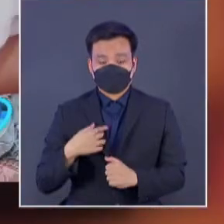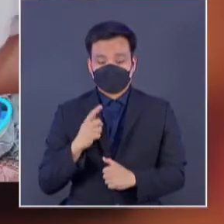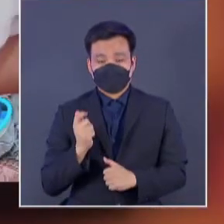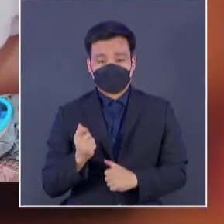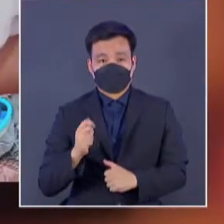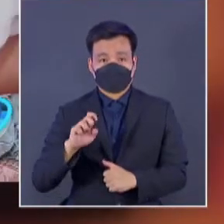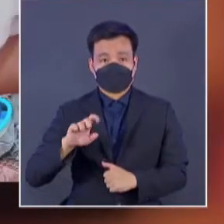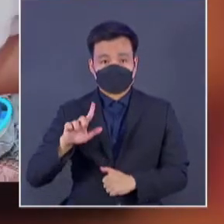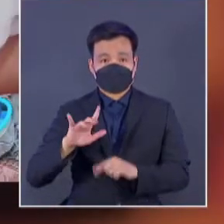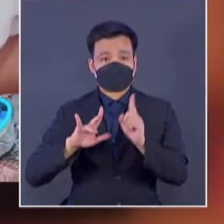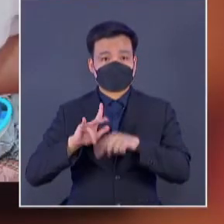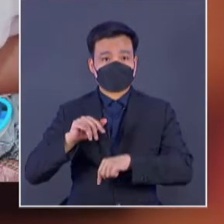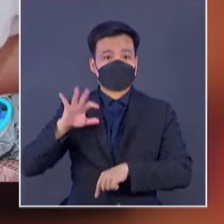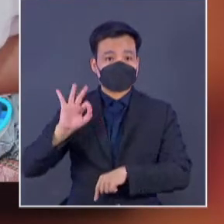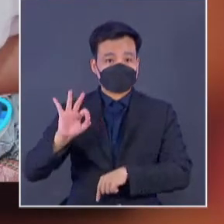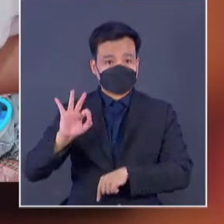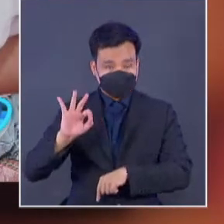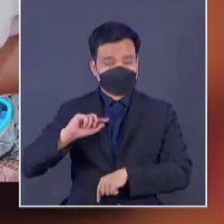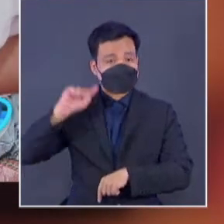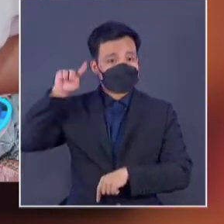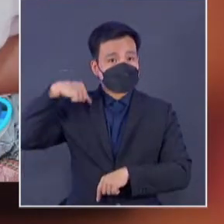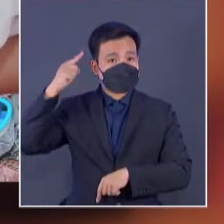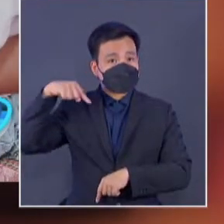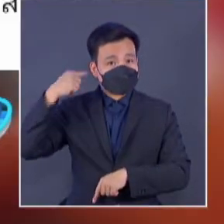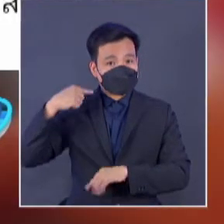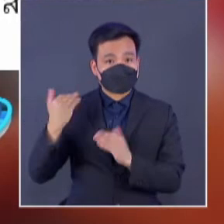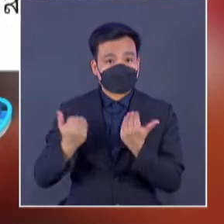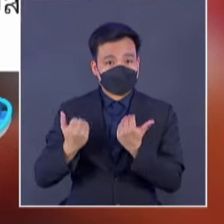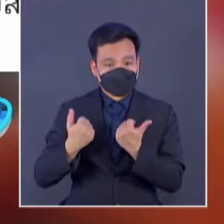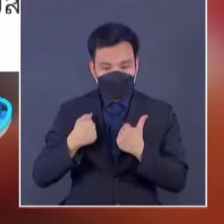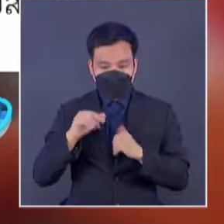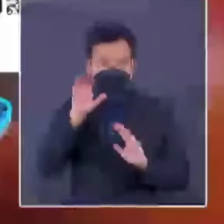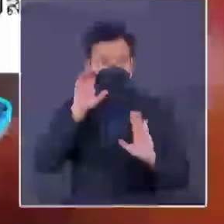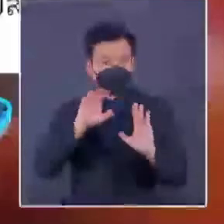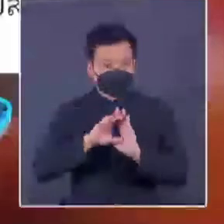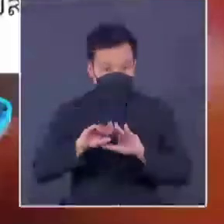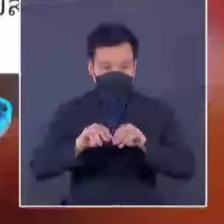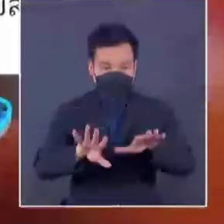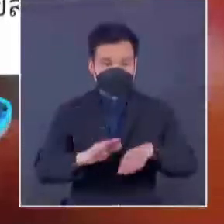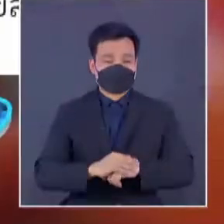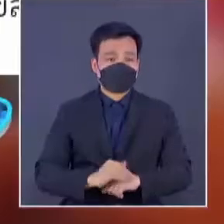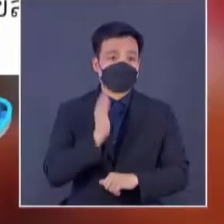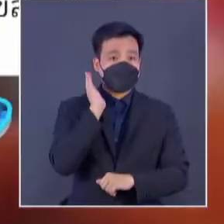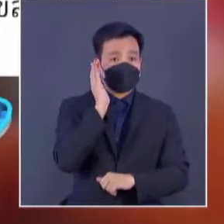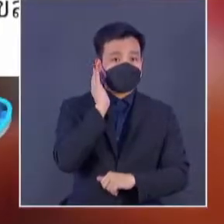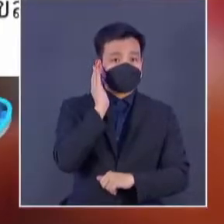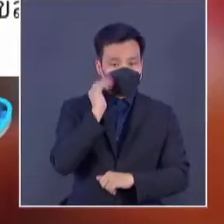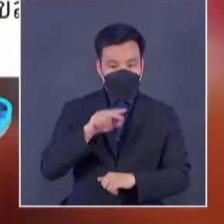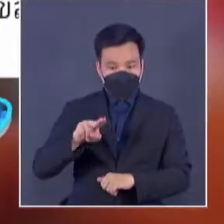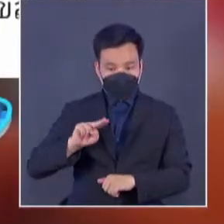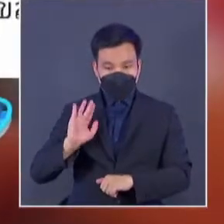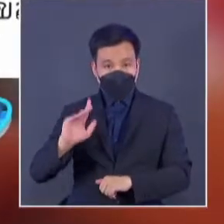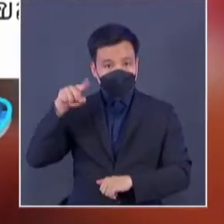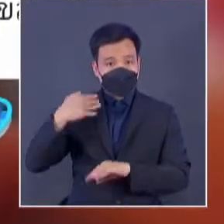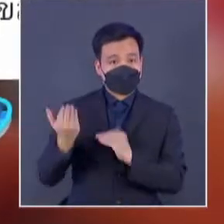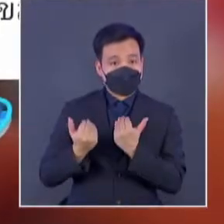สาวของลักษณ์แสงอาวุโสอาต้อยเศรษฐาได้โพสต์ภาพคุณพ่อหน้าตายิ้มแย้มสดใสในวันที่ลูกเขยหลวงพี่ต้นบวชพร้อมกับ